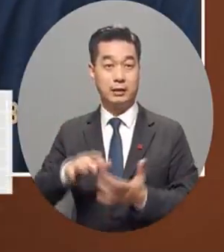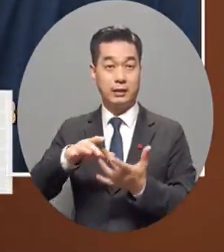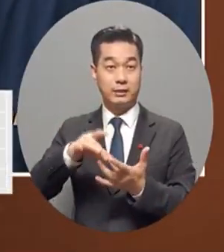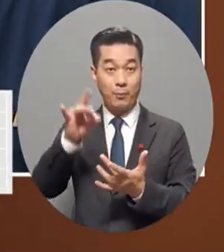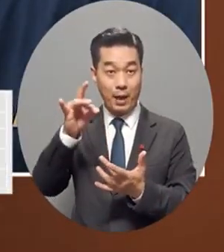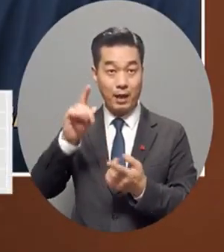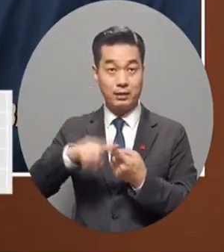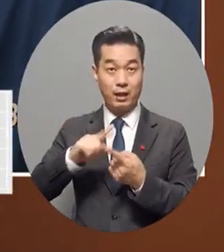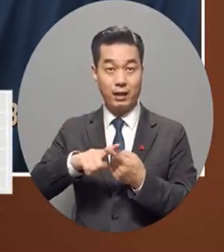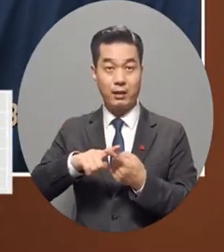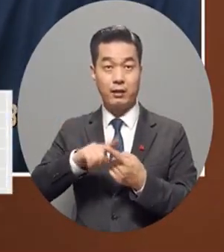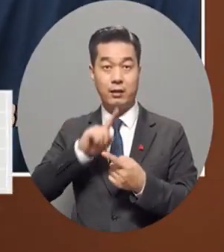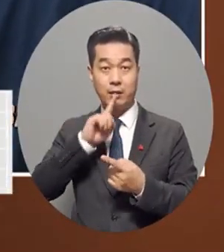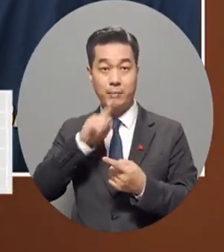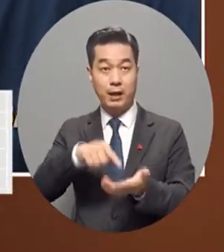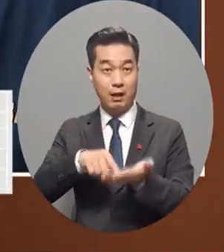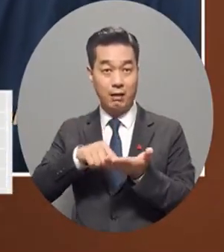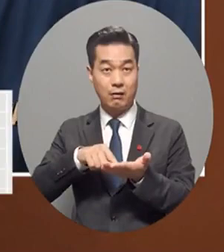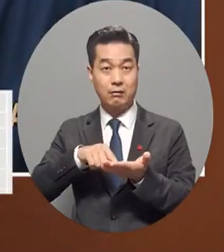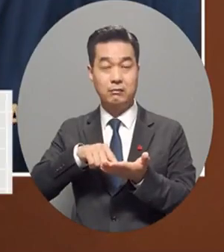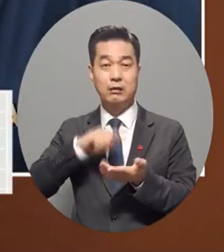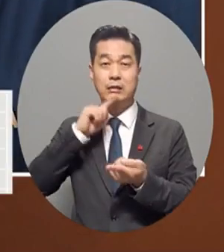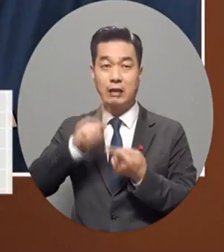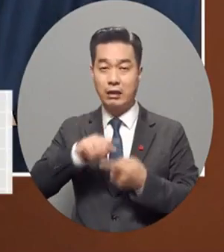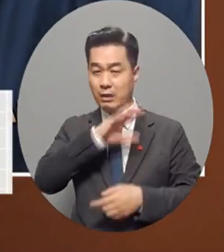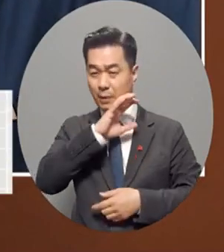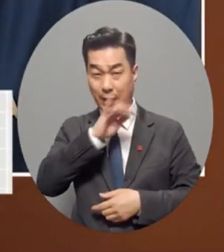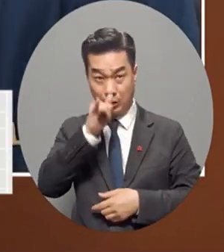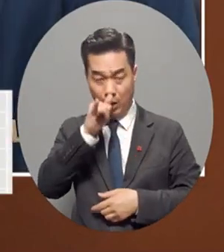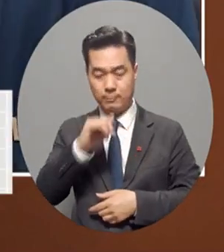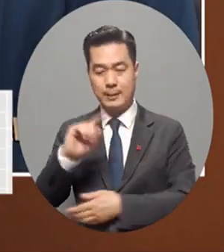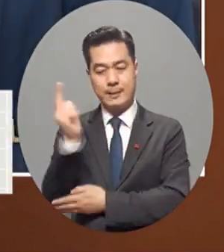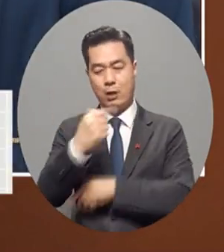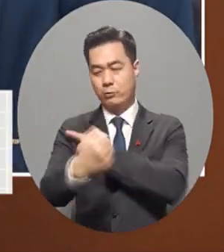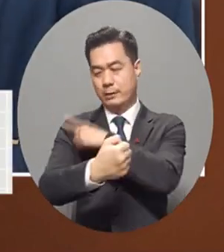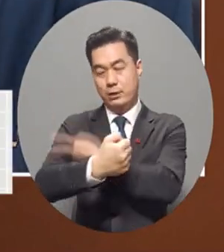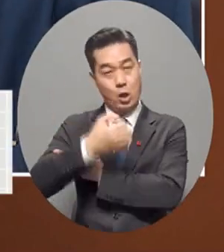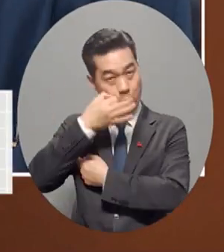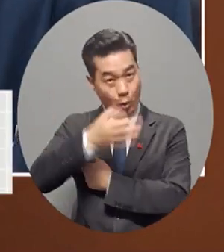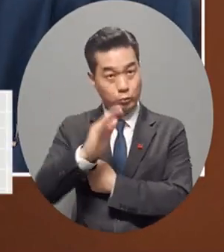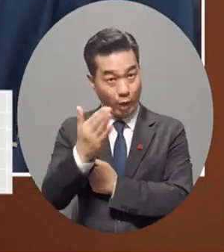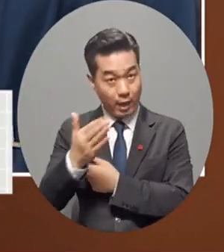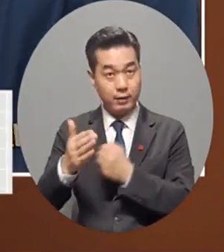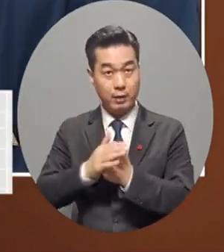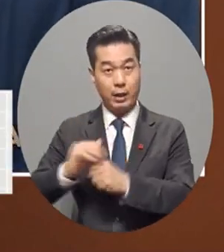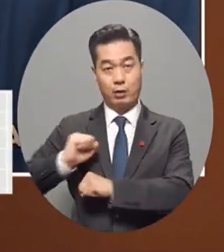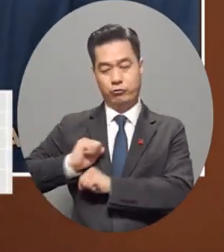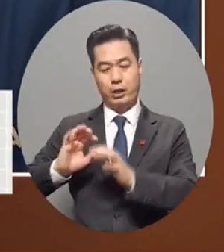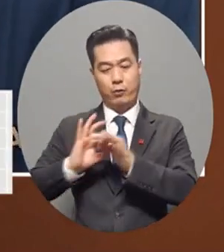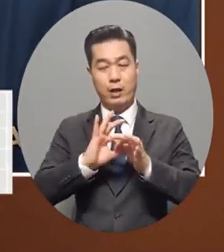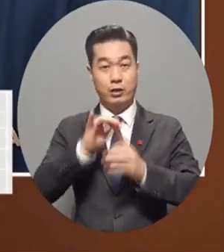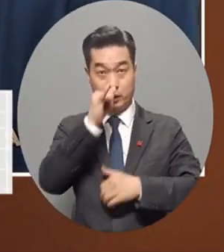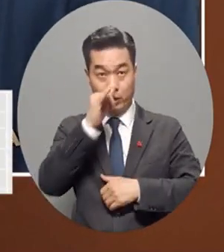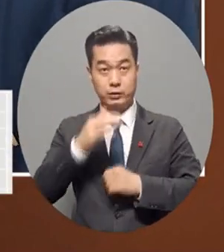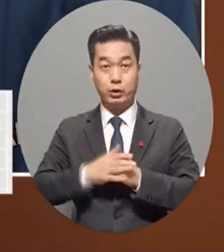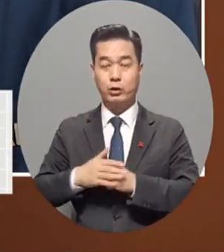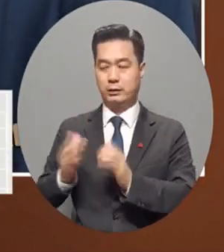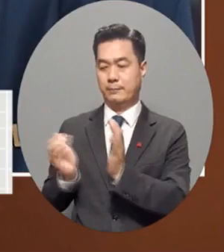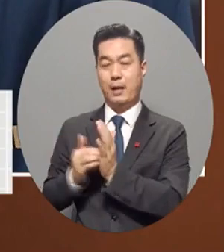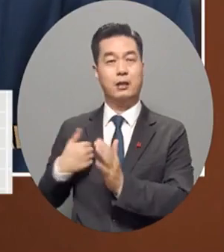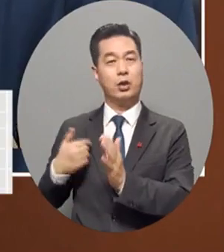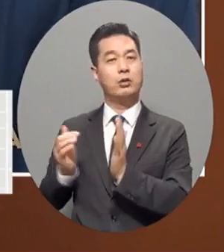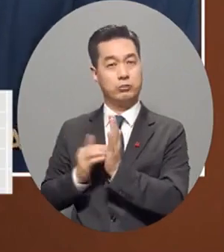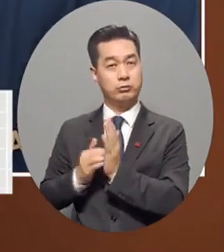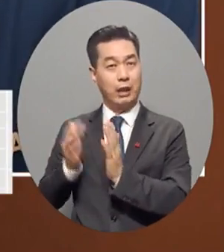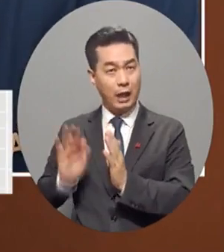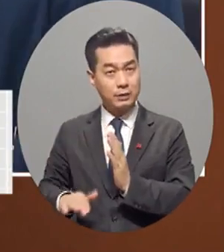생각했고요. 그냥 야구로 보여주면 된다고 생각을 해서 군대에도 걸려있는 상황이라서 저는 갔다 왔지만 또